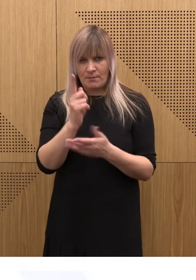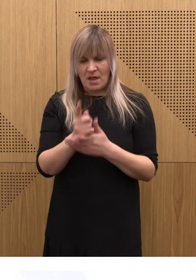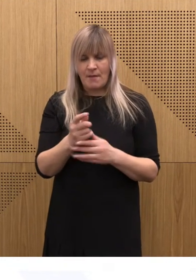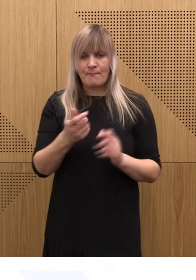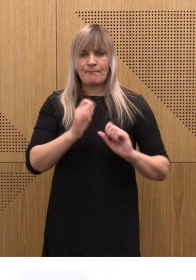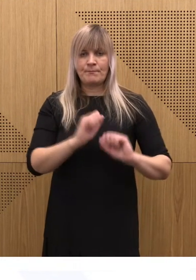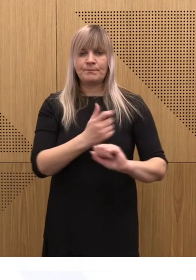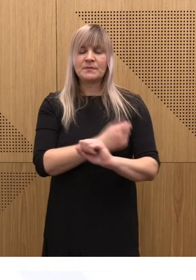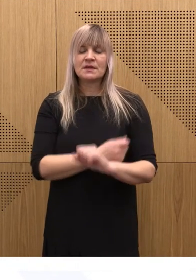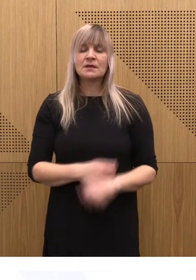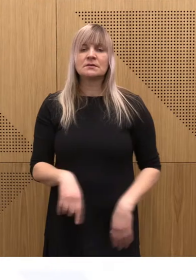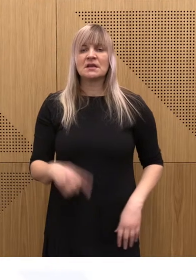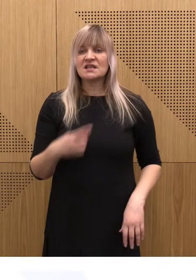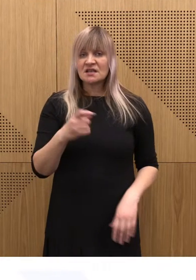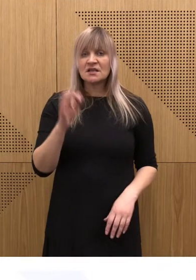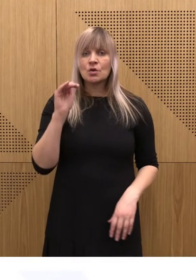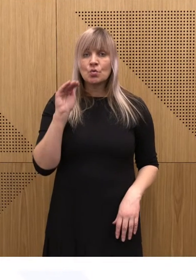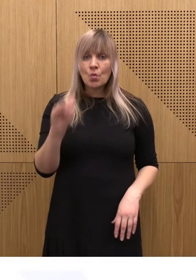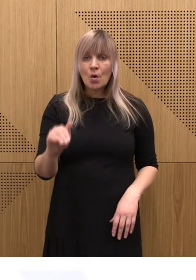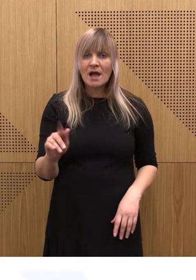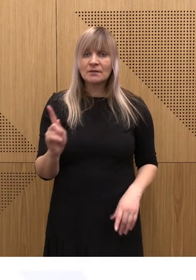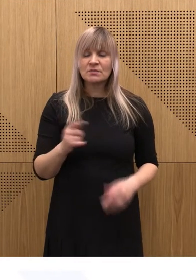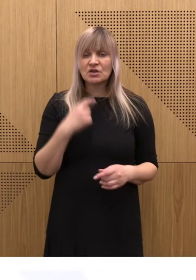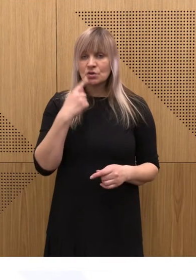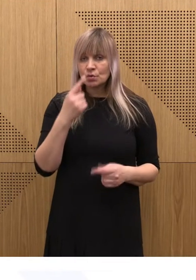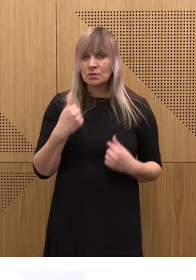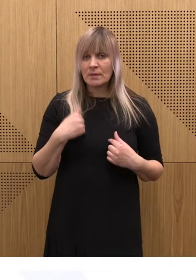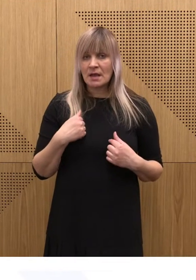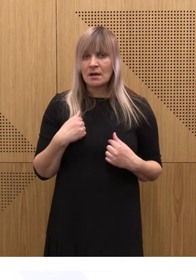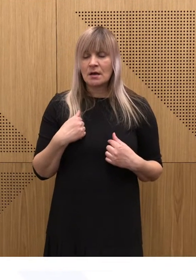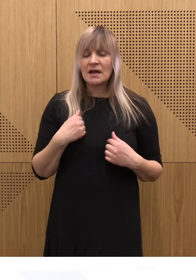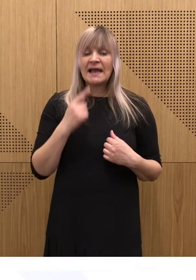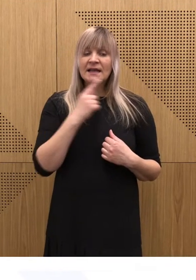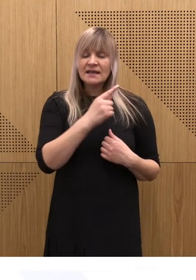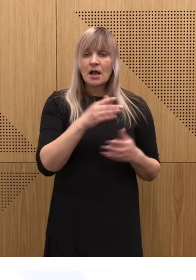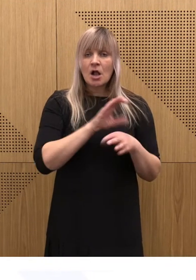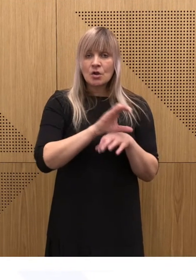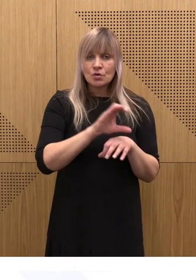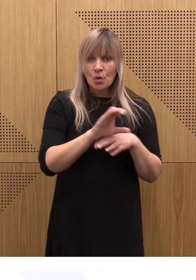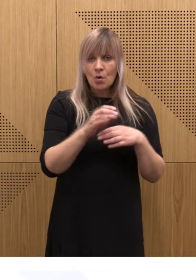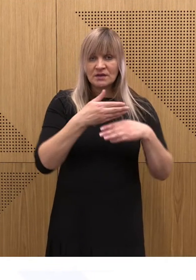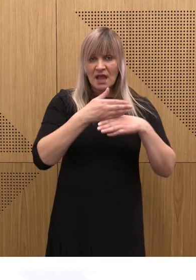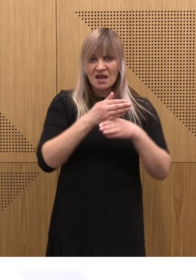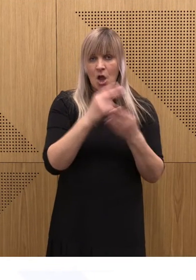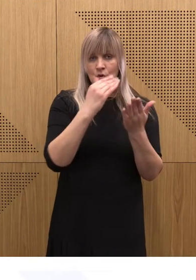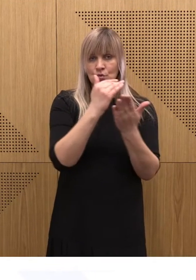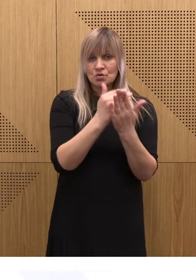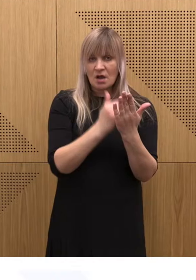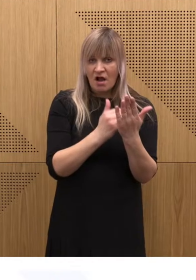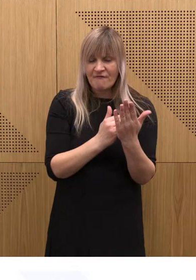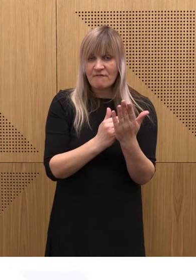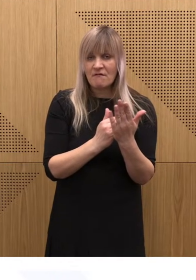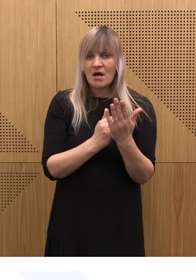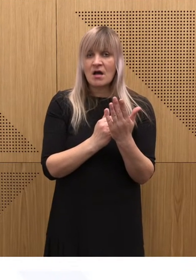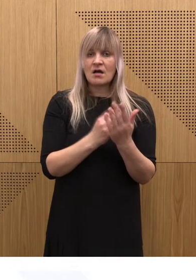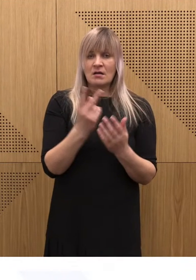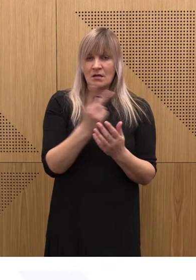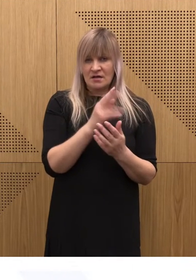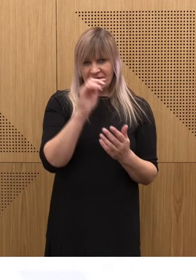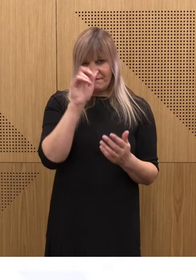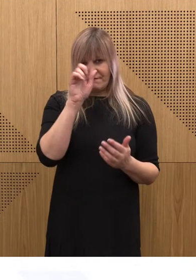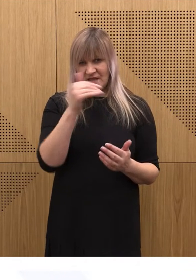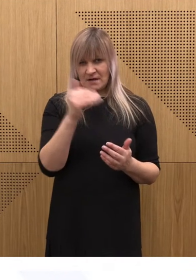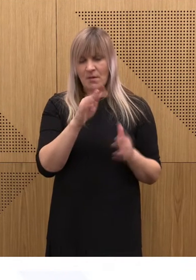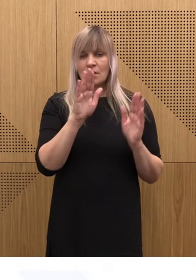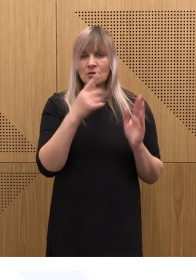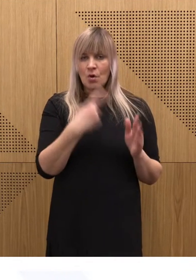100 000 on puhtalt see, et erinevatel vaktsiinitootjatel on loomulikult oma jaotuskavad, vaktsiinitootmisvõimekused. Pfizer ja Moderna on